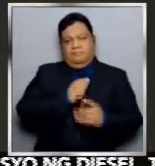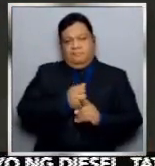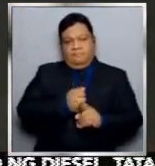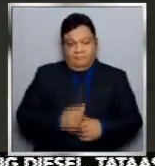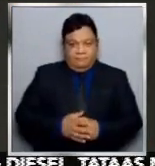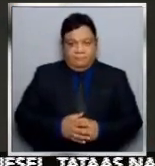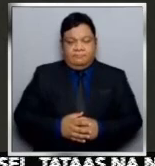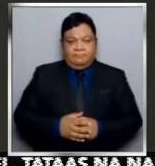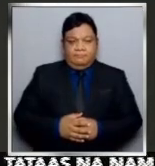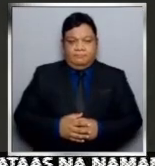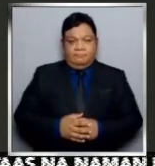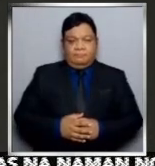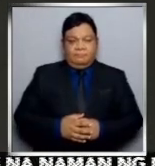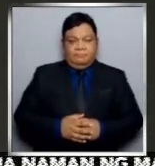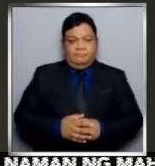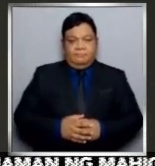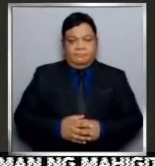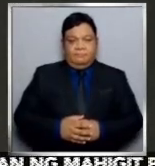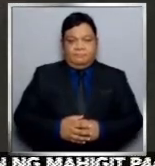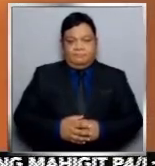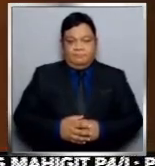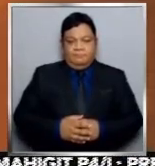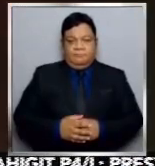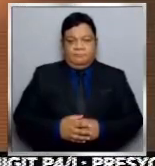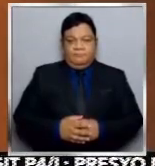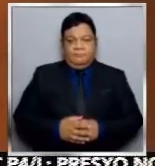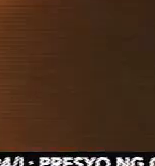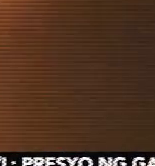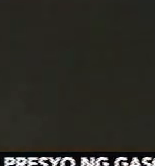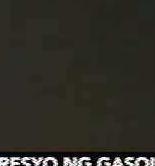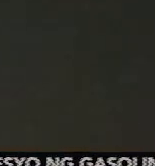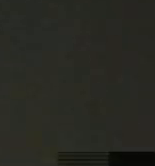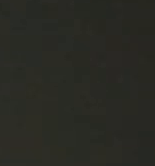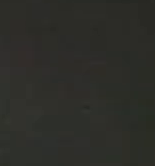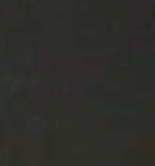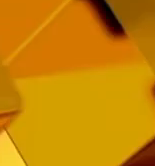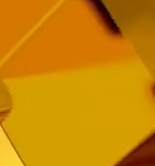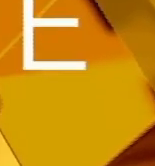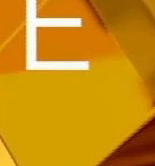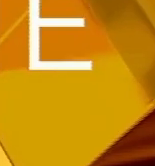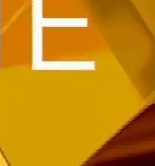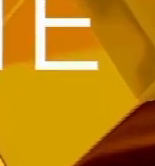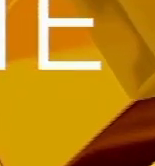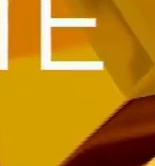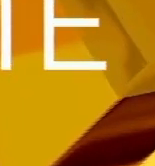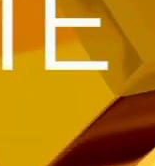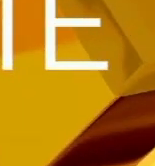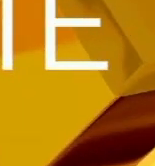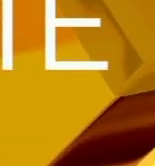CJ Torida ng GMA Regional TV, Balitang Amyanan. Nakatutok, 24 oras.